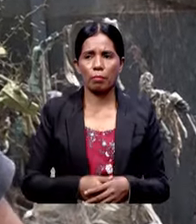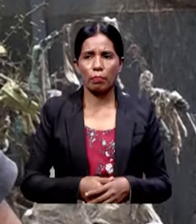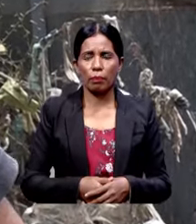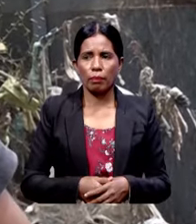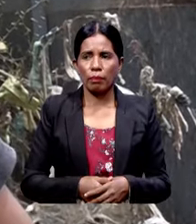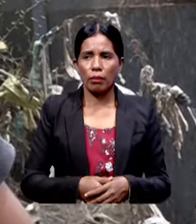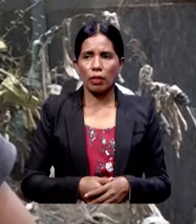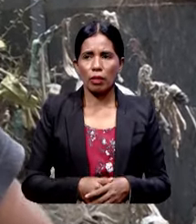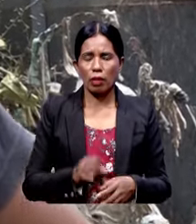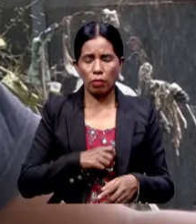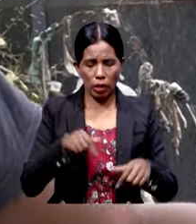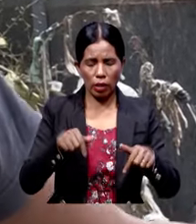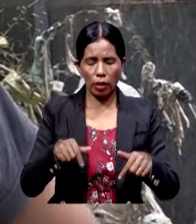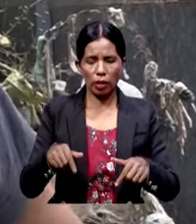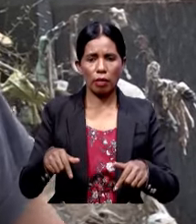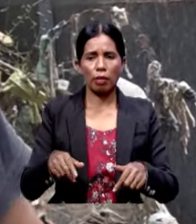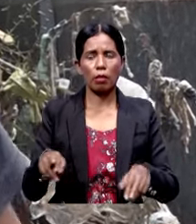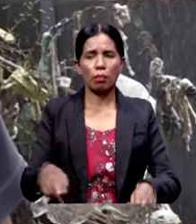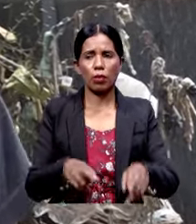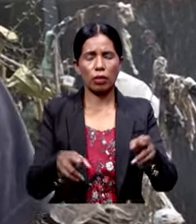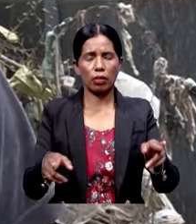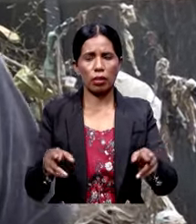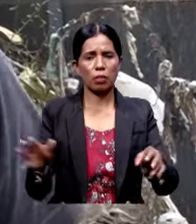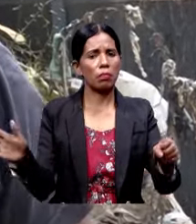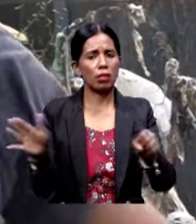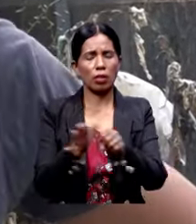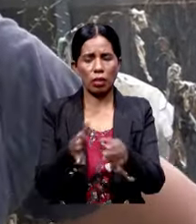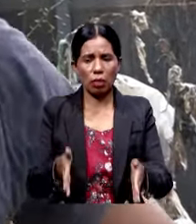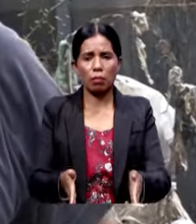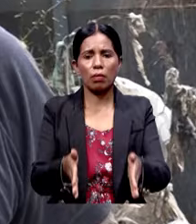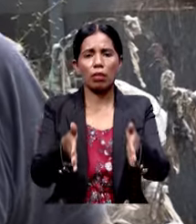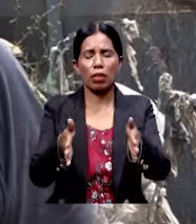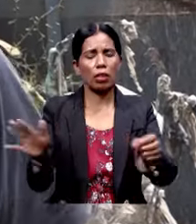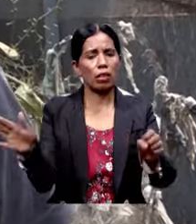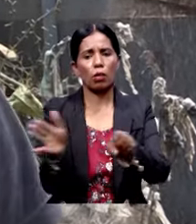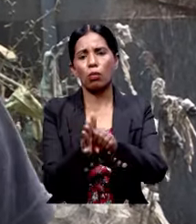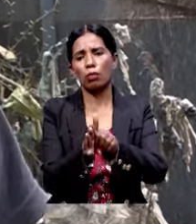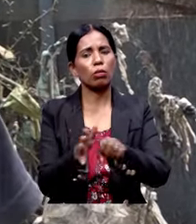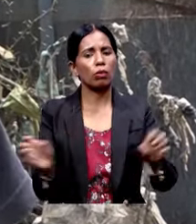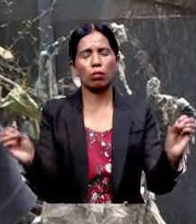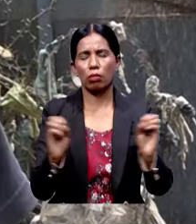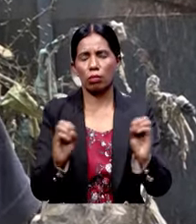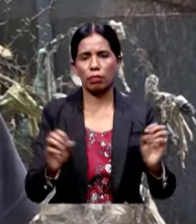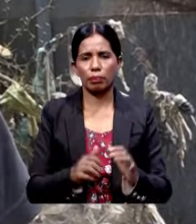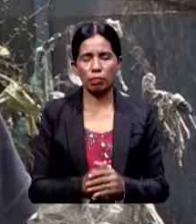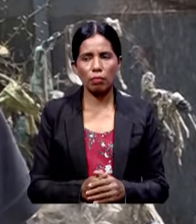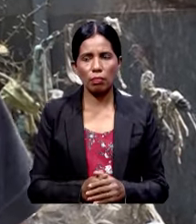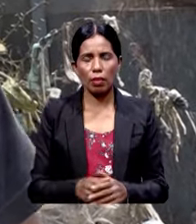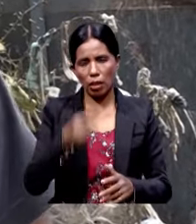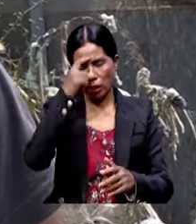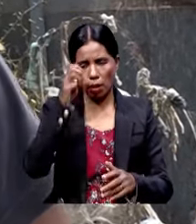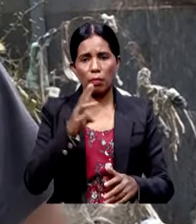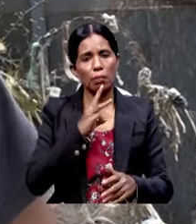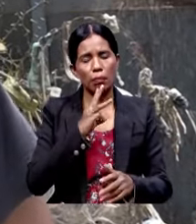awane ne motalai masu si saluran yang ka mesa kintu pir hutu ne be hale hutu mai ene tama bedalan laya